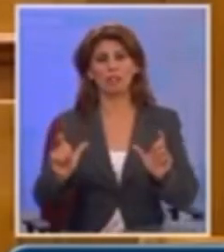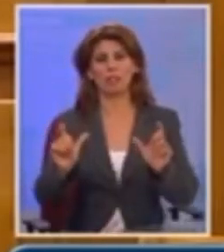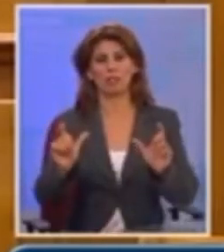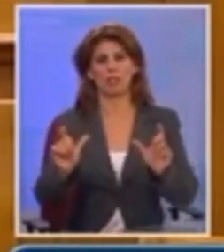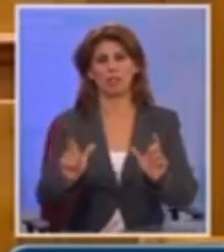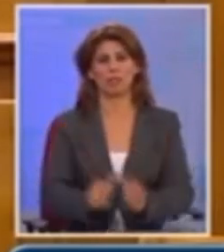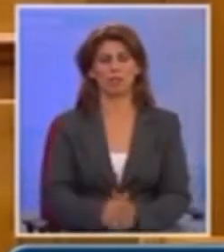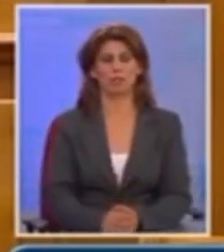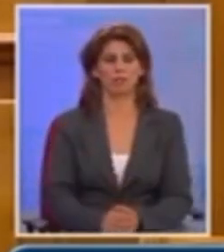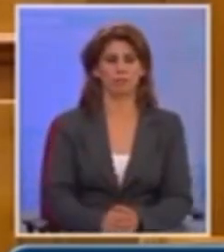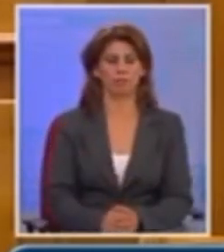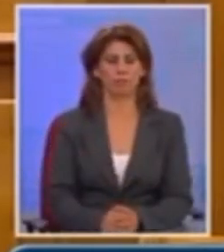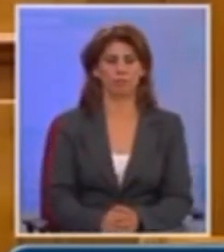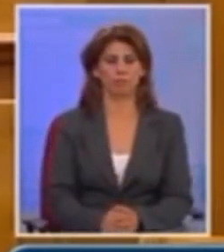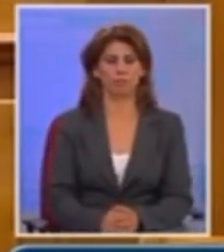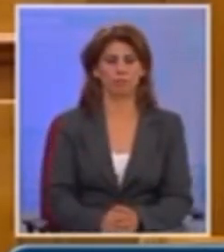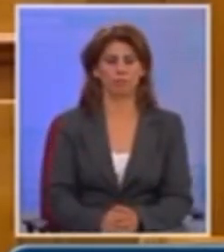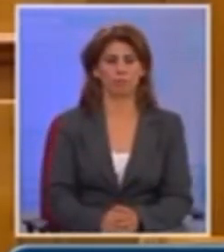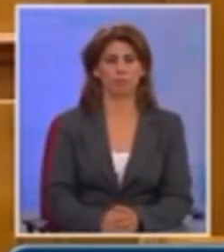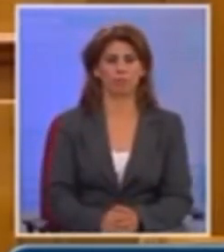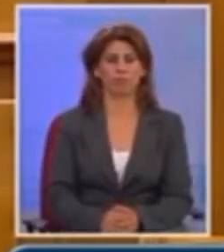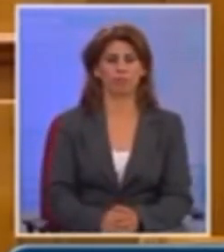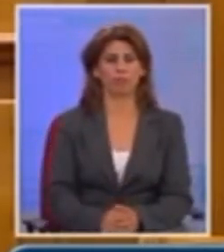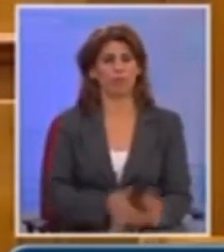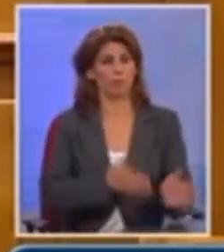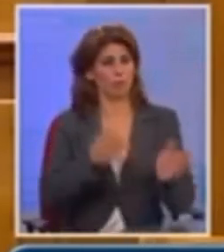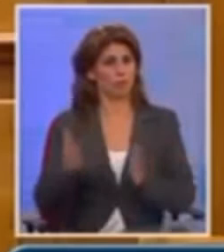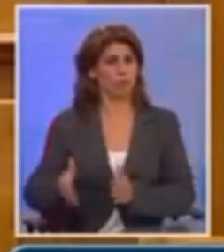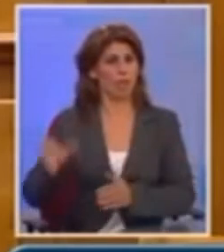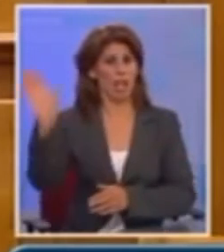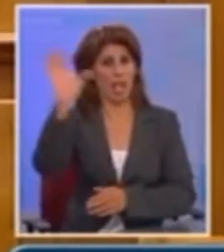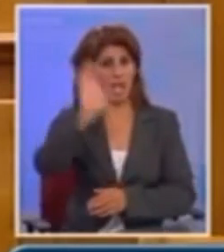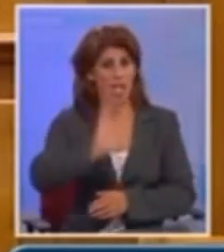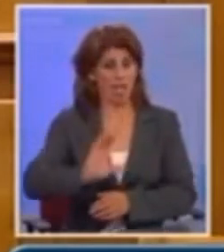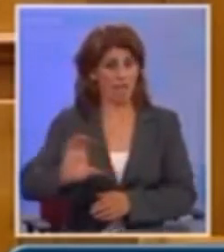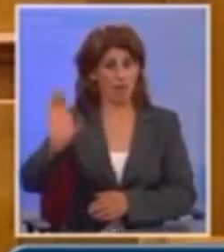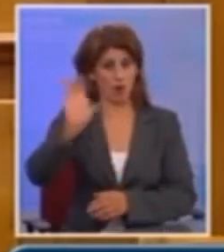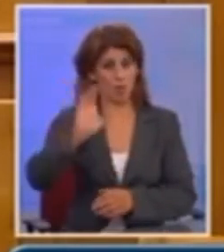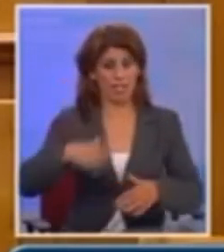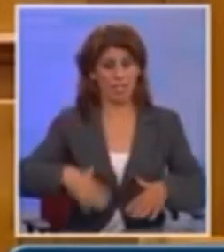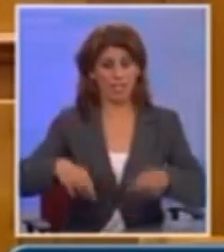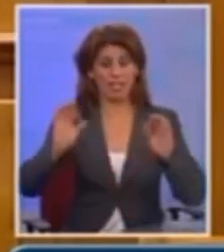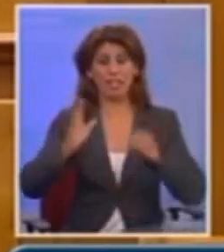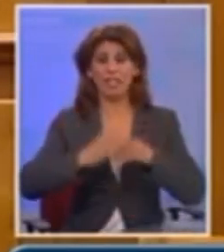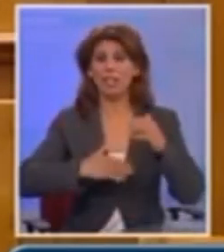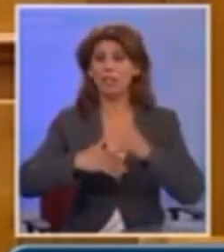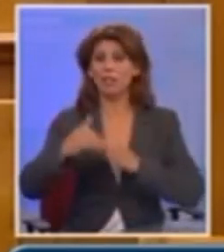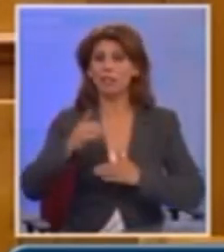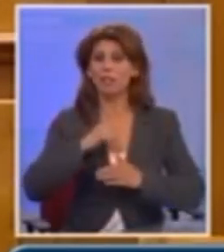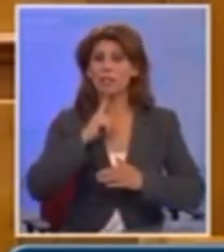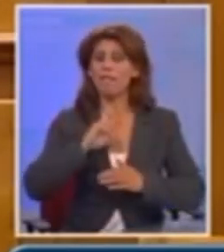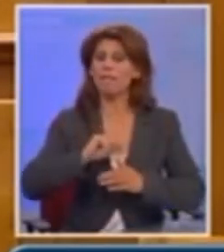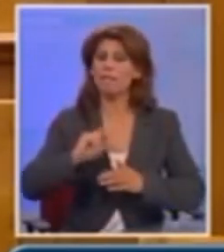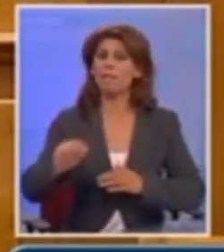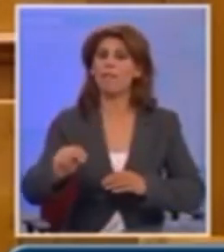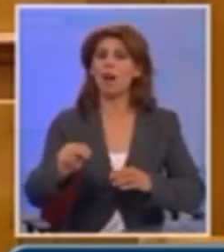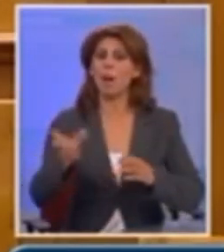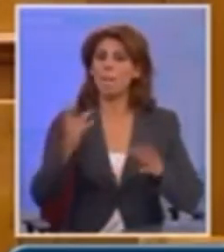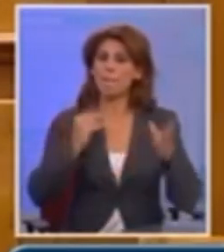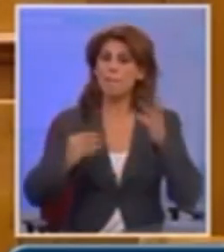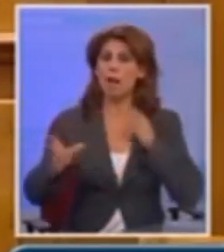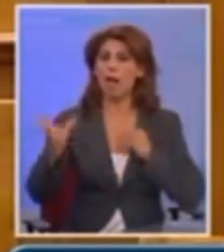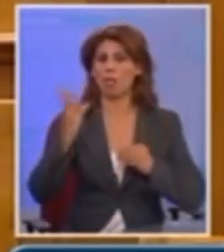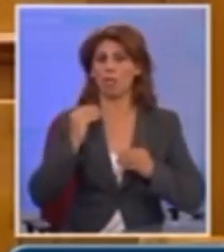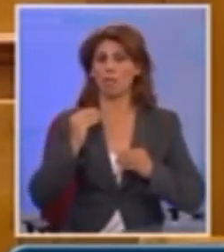αντίστασης. Και η Ευρώπη όμως ιδρύθηκε πάνω στο ίδιο μάθημα.